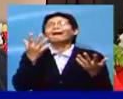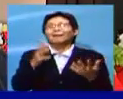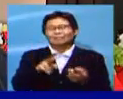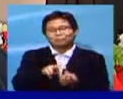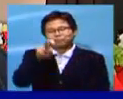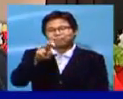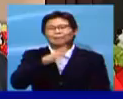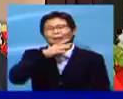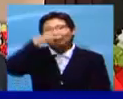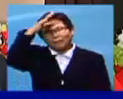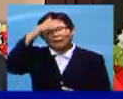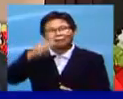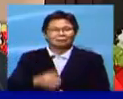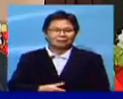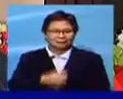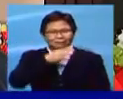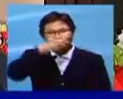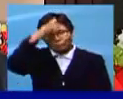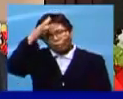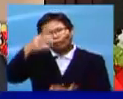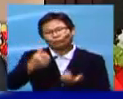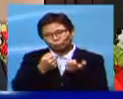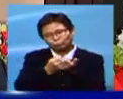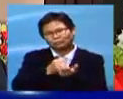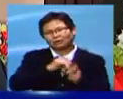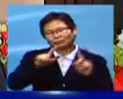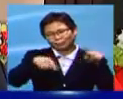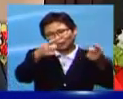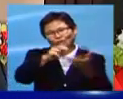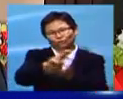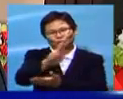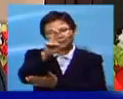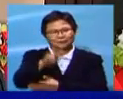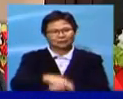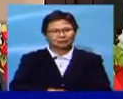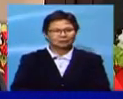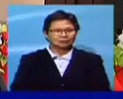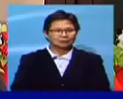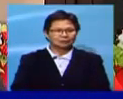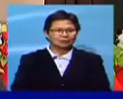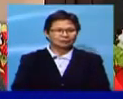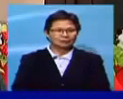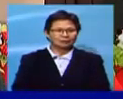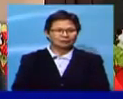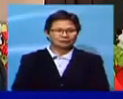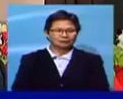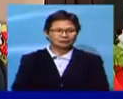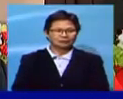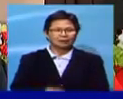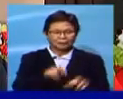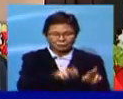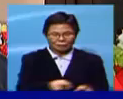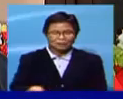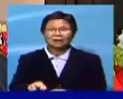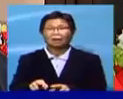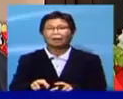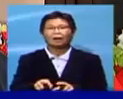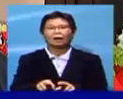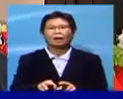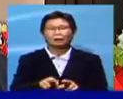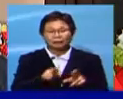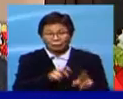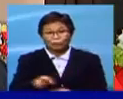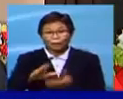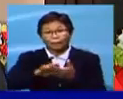Bapa saya sokong saya untuk Universiti tersebut ambilus ambil saya berancang untuk ambil